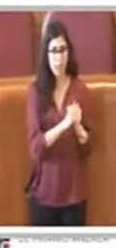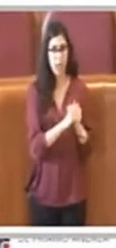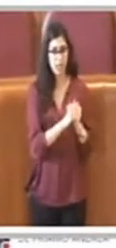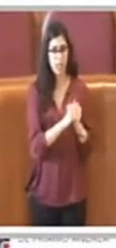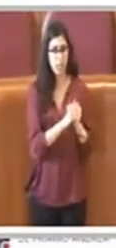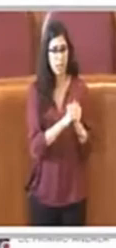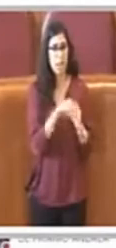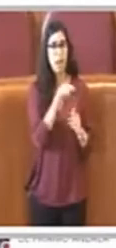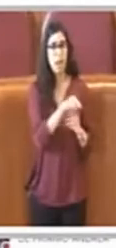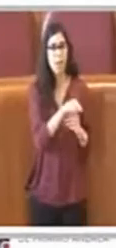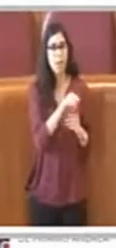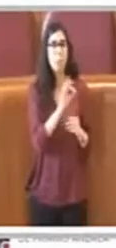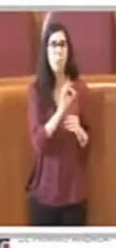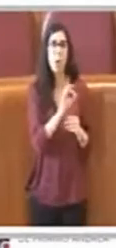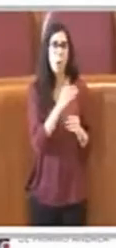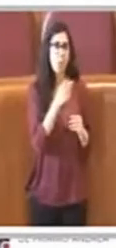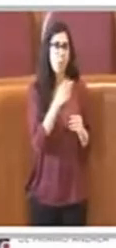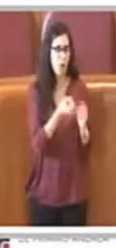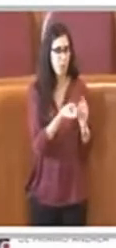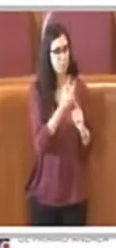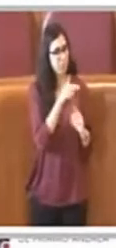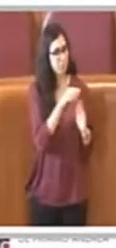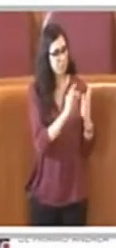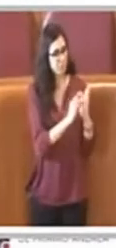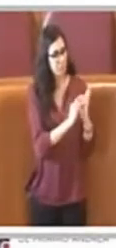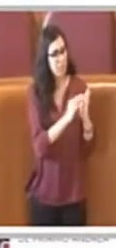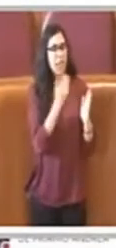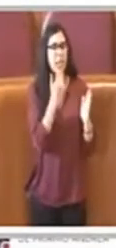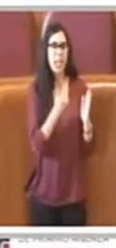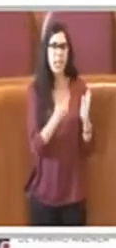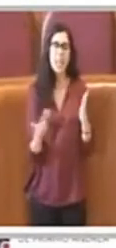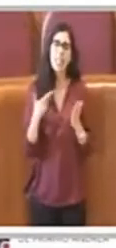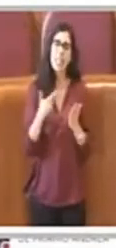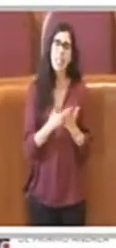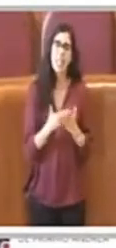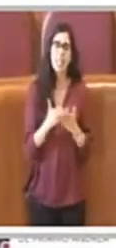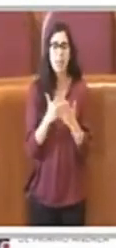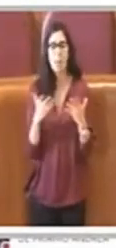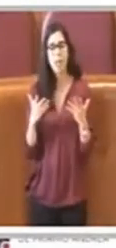che è venuta sia dalla maggior parte delle consulte municipali.